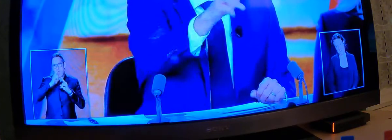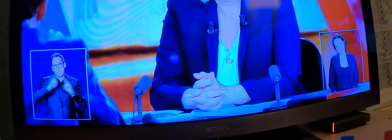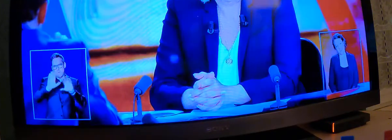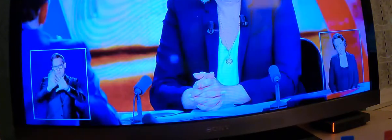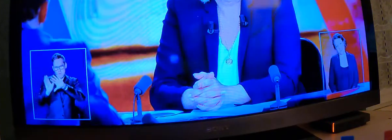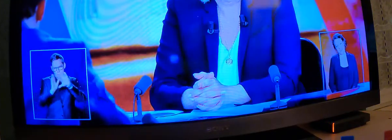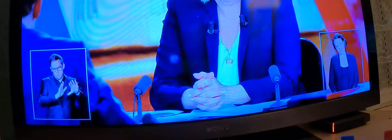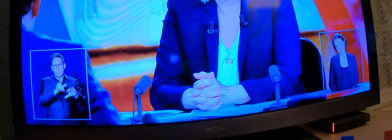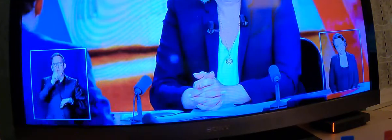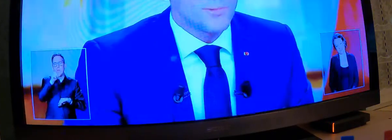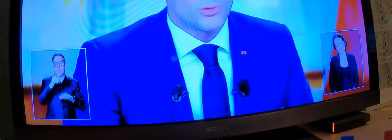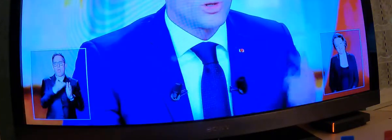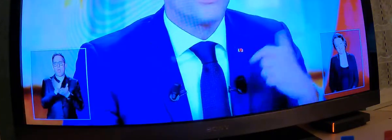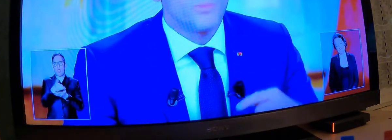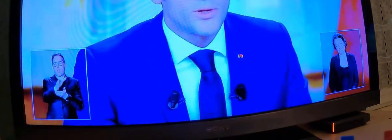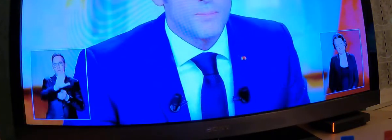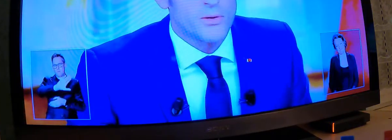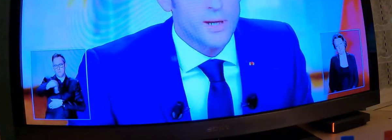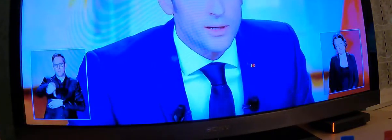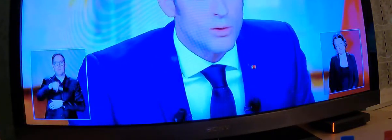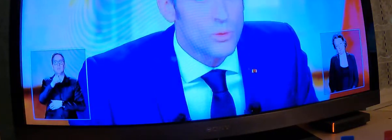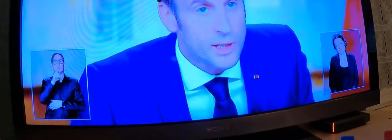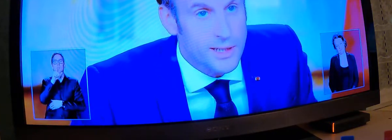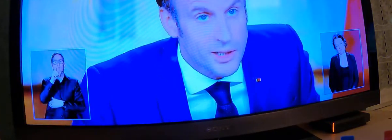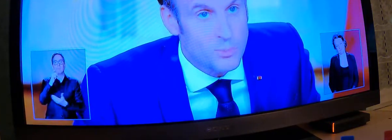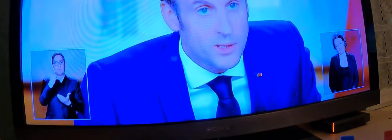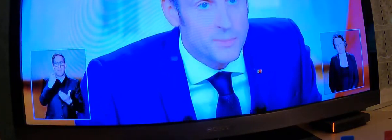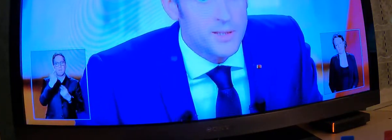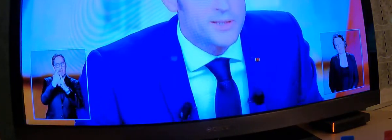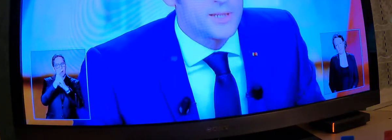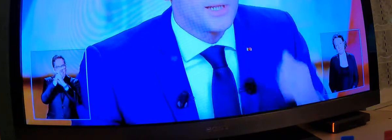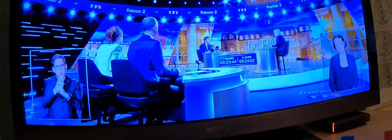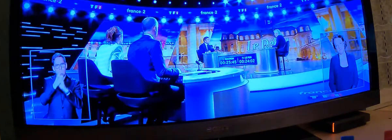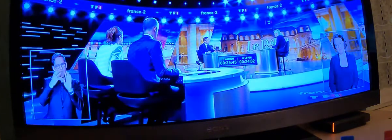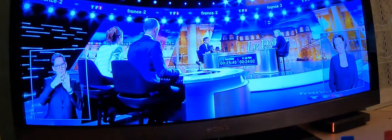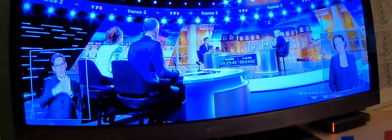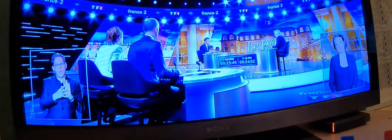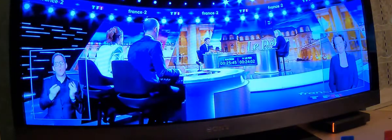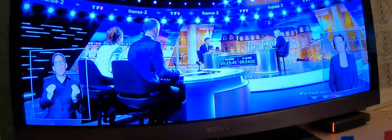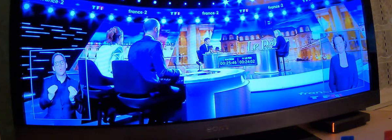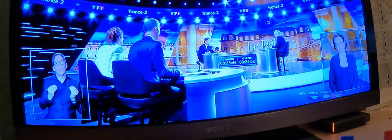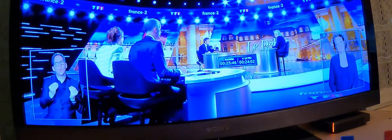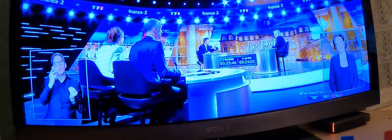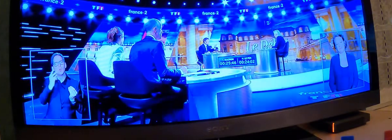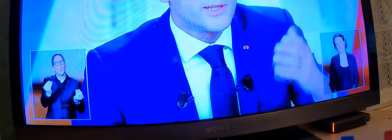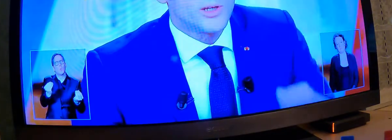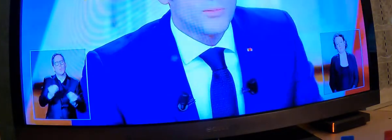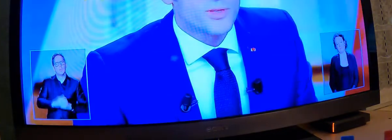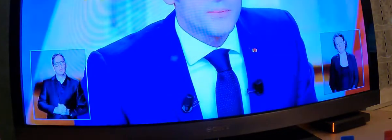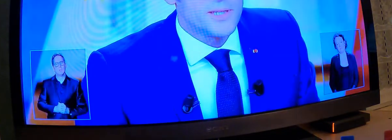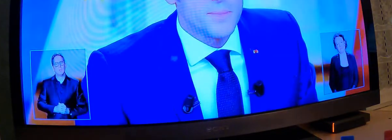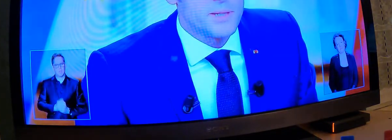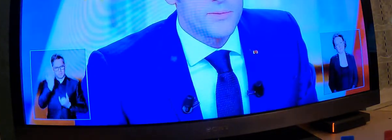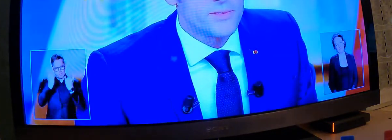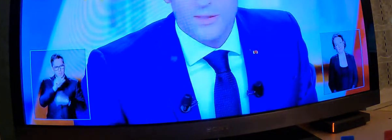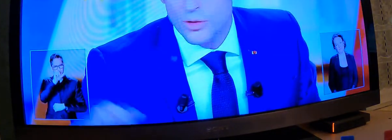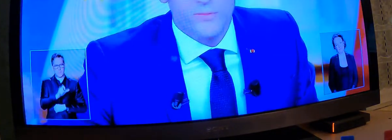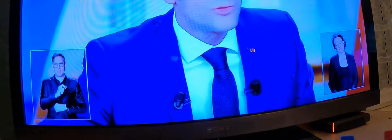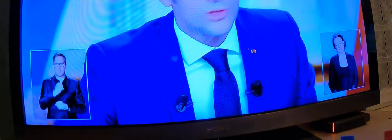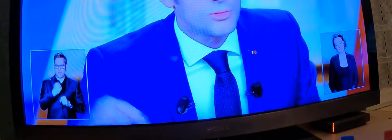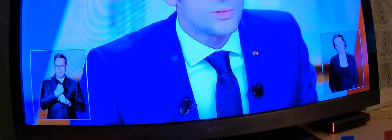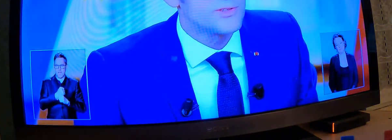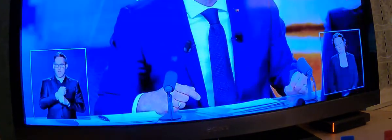vous, vous n'êtes pas juste davantage, parce que comme vous ne prenez pas en compte les critères de pénibilité, et chez vous, professionnel qui commencera un métier pénible à